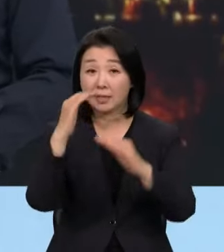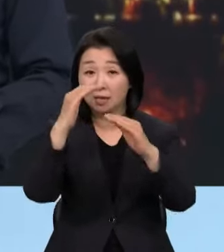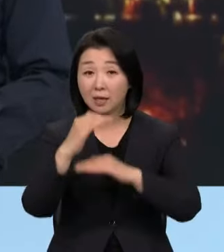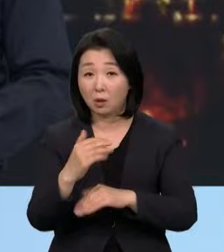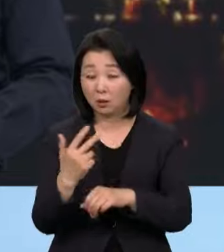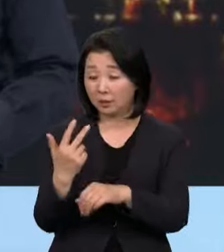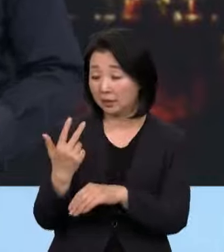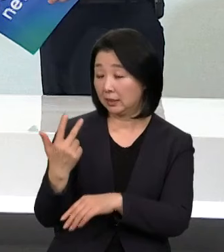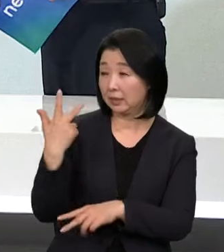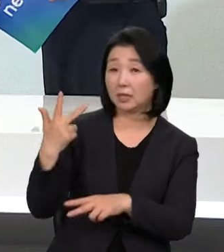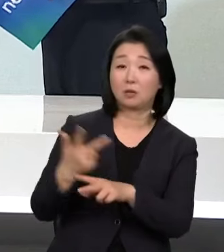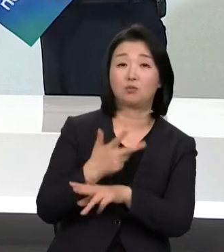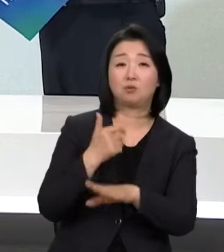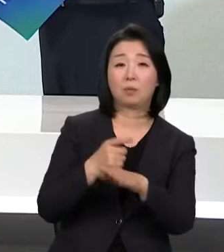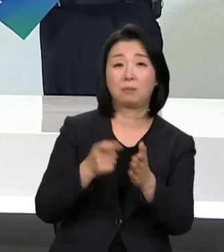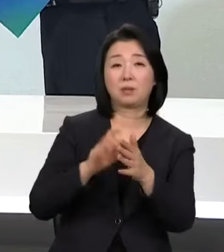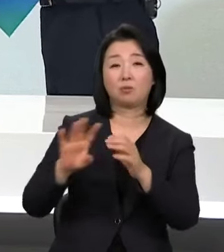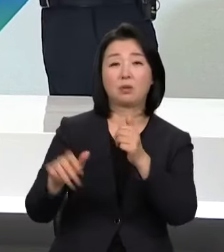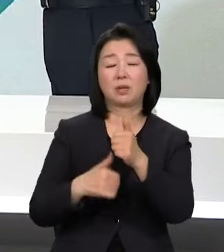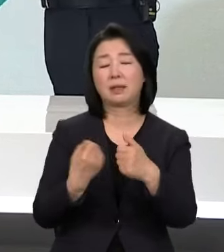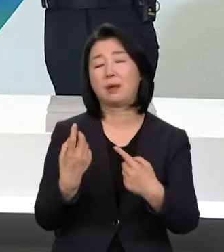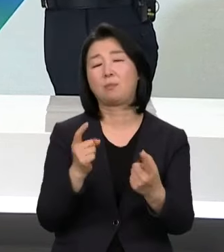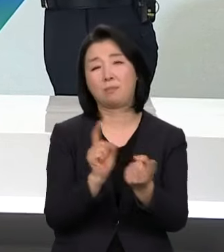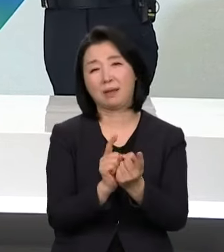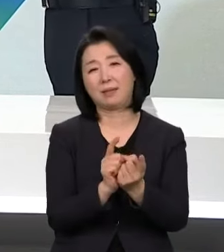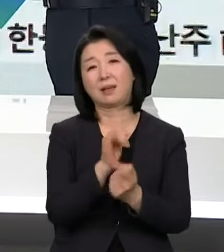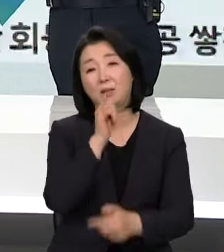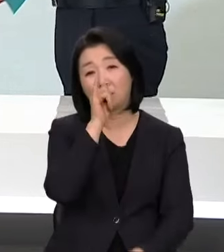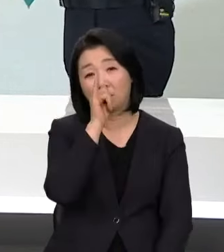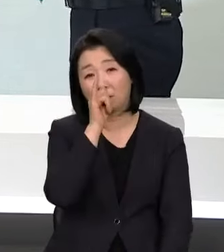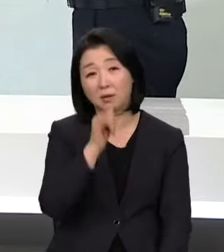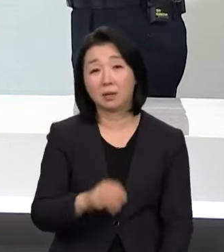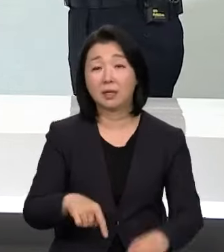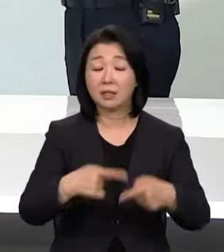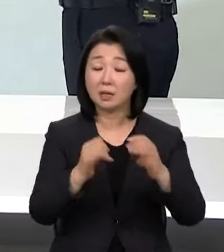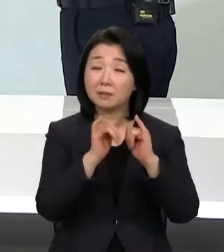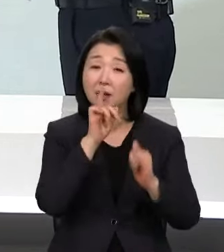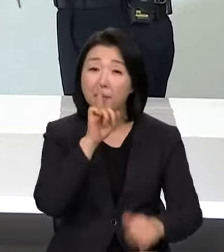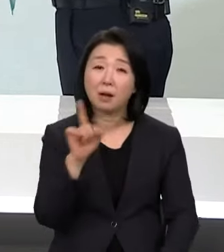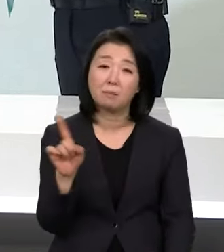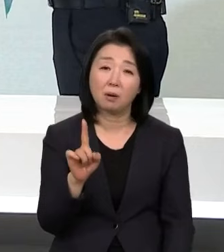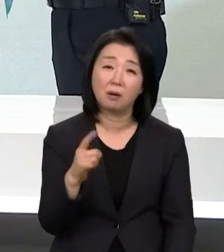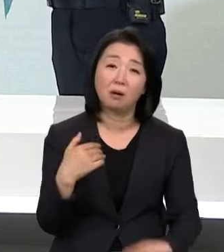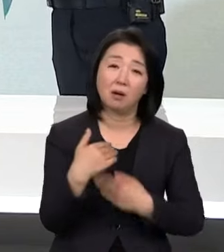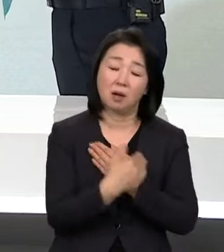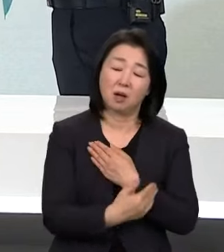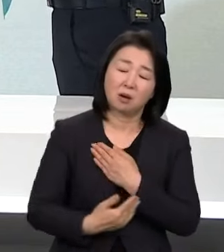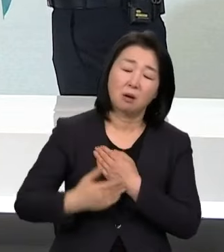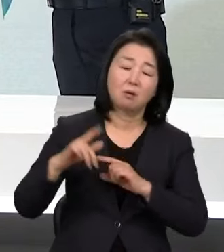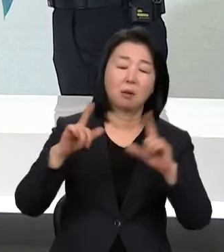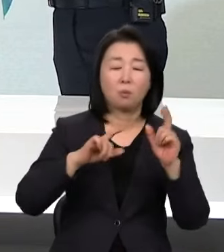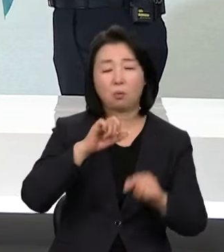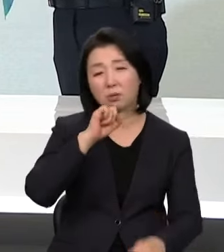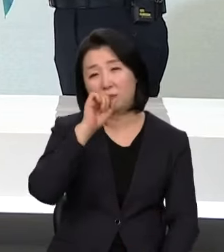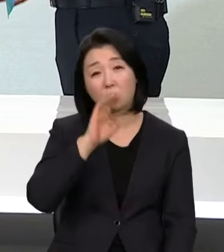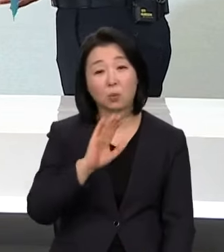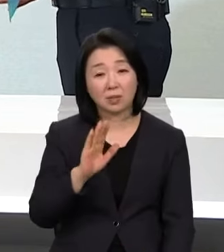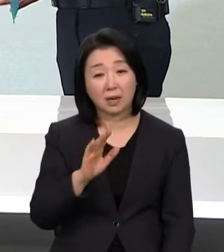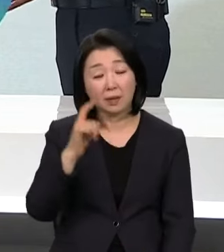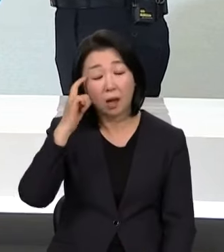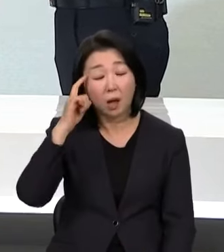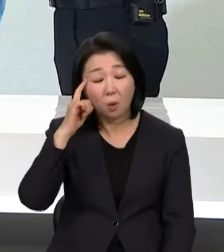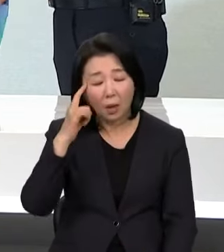지난주 비대 의원들과는 따로 만난 걸로 알려졌습니다 참석자들에 따르면 상당히 선거 기간에 힘들었던 점을